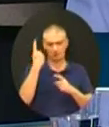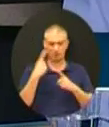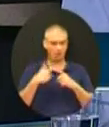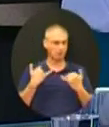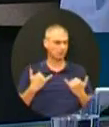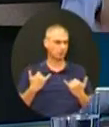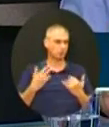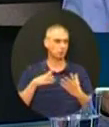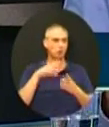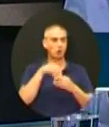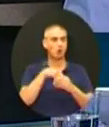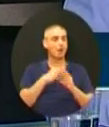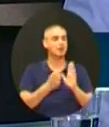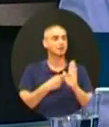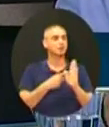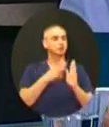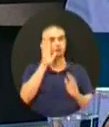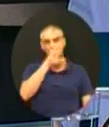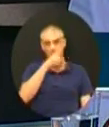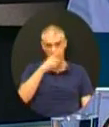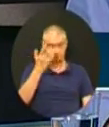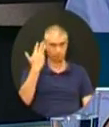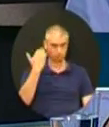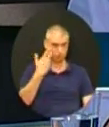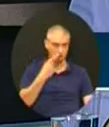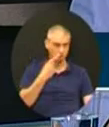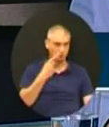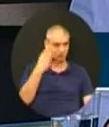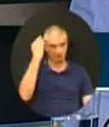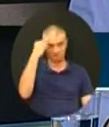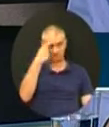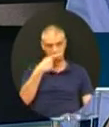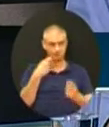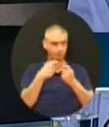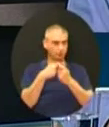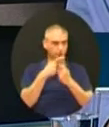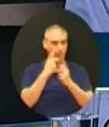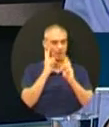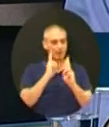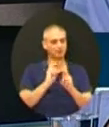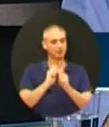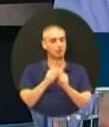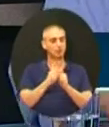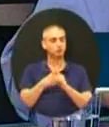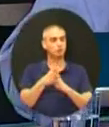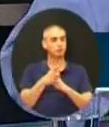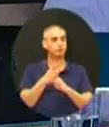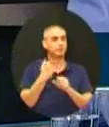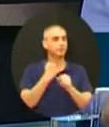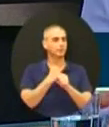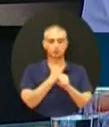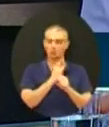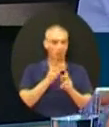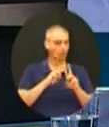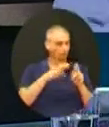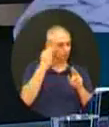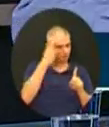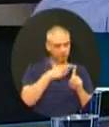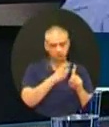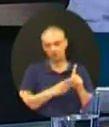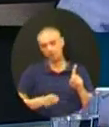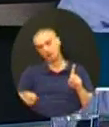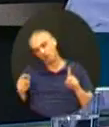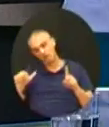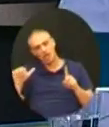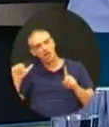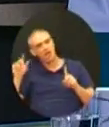היום, כולל בדרישות אירופאיות שהיו לפלסטינים בעניין הזה להפסקת התשלום, ועשו את זה לא דרך הרשות הפלסטינית, דרך אש"ף,